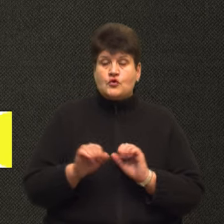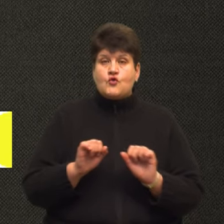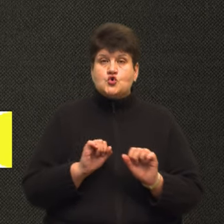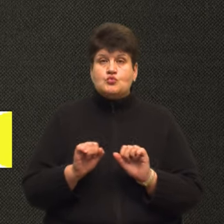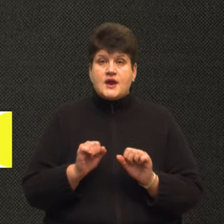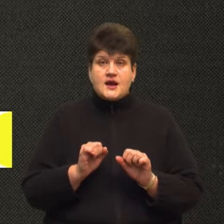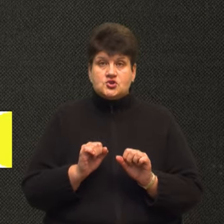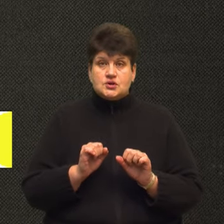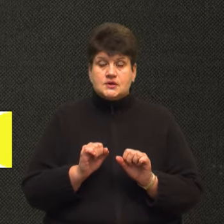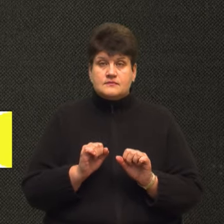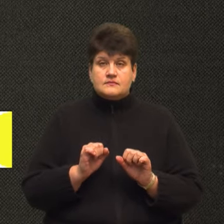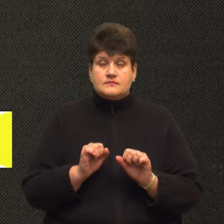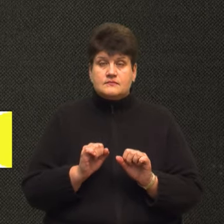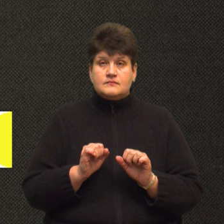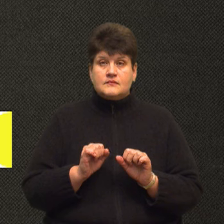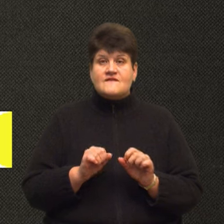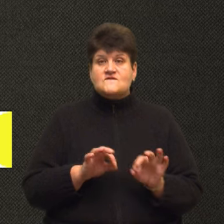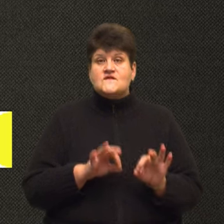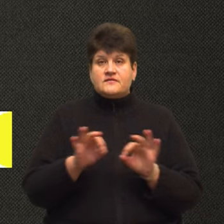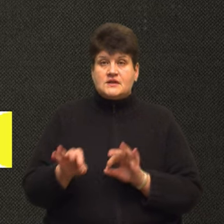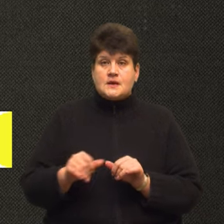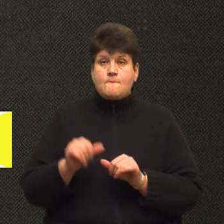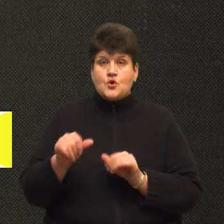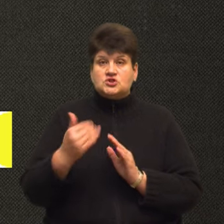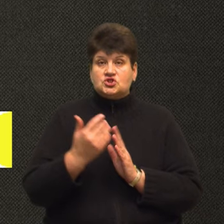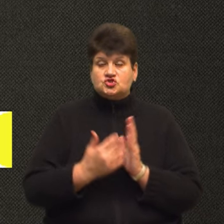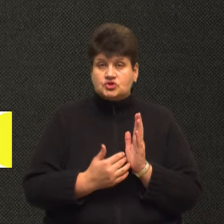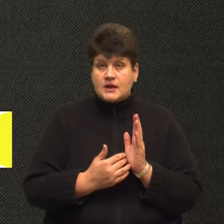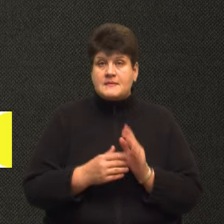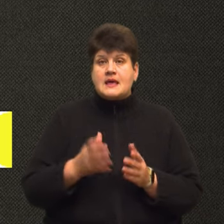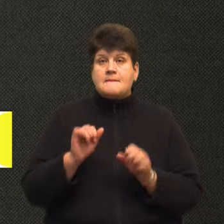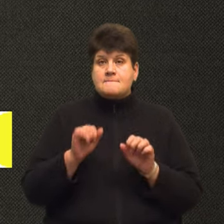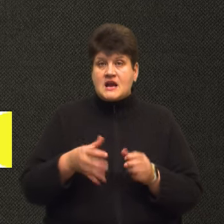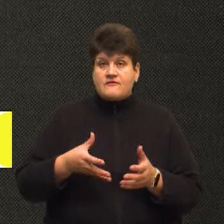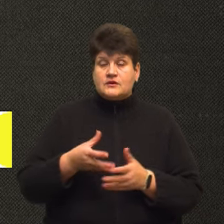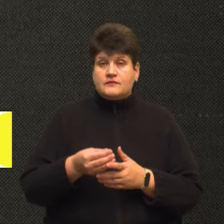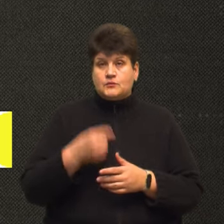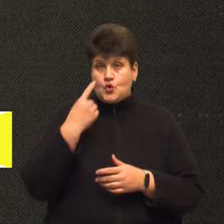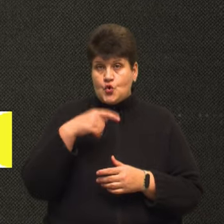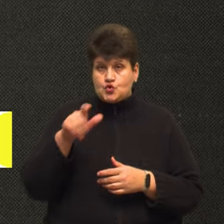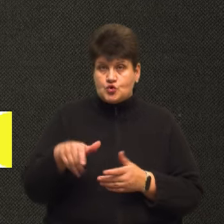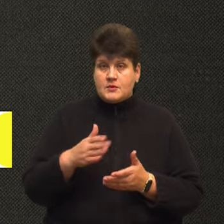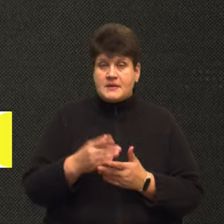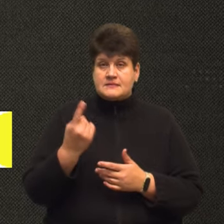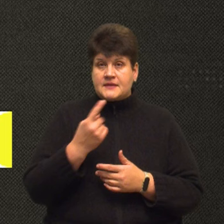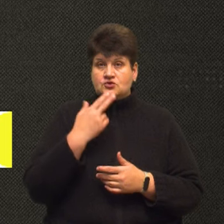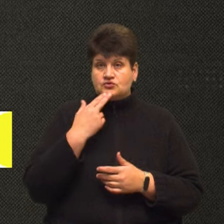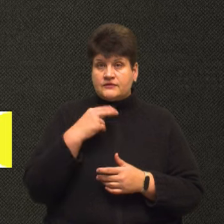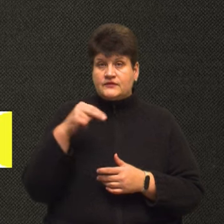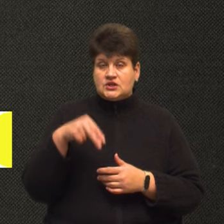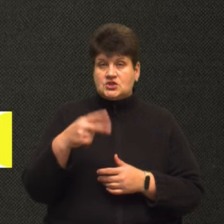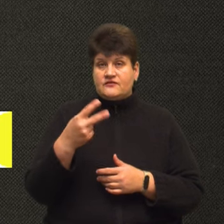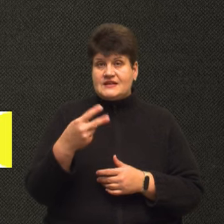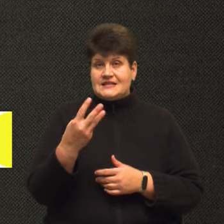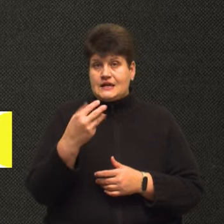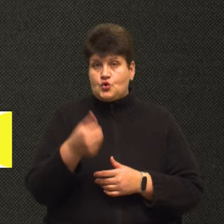розпорядження простіше кажучи виведені поза штат і право на таку виплату особа має з 1 червня 2023